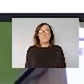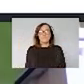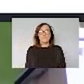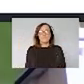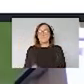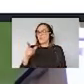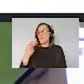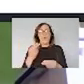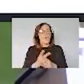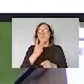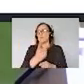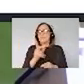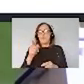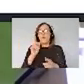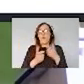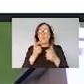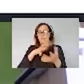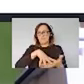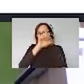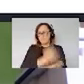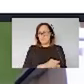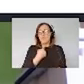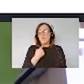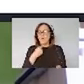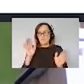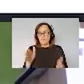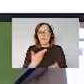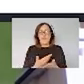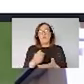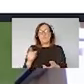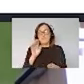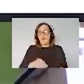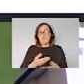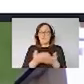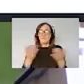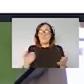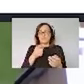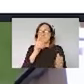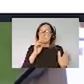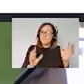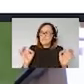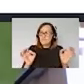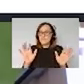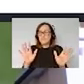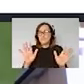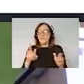Ja nie udostępnię, bo zrobi nam się kakofonia dźwięków, natomiast drodzy Państwo, zrobię tak, eksperyment, ale boję się,